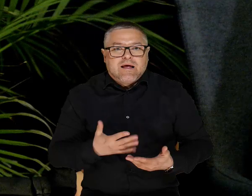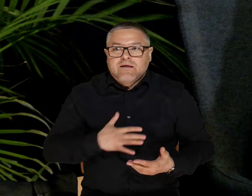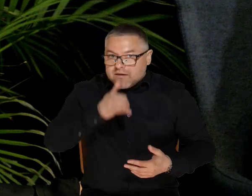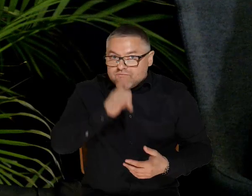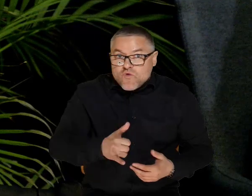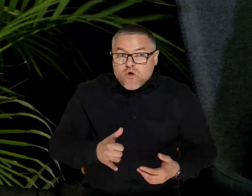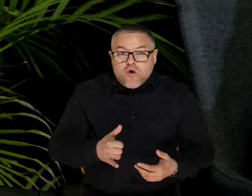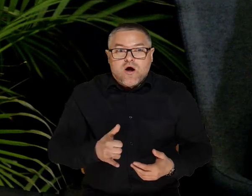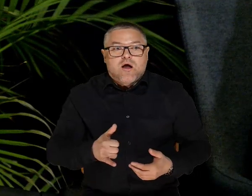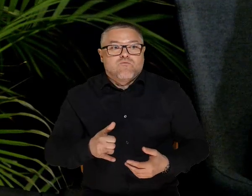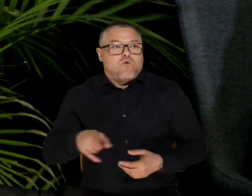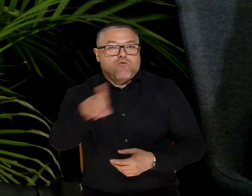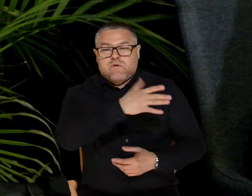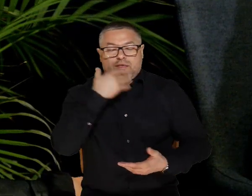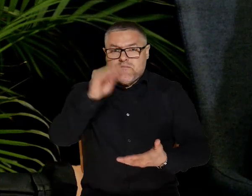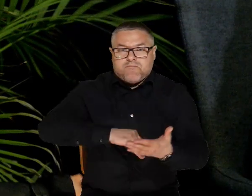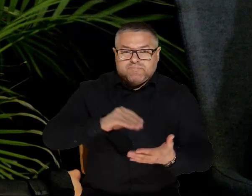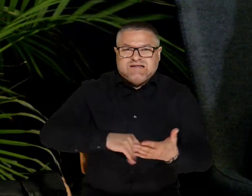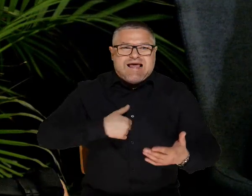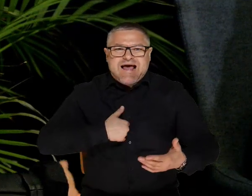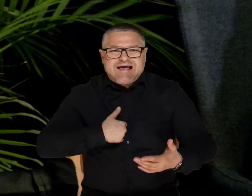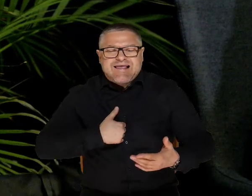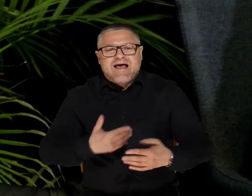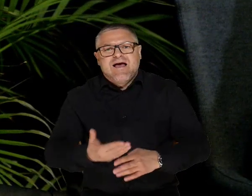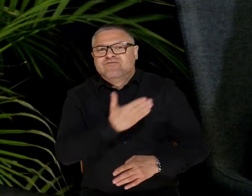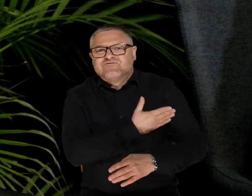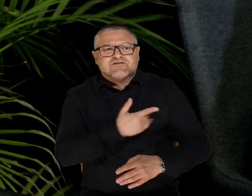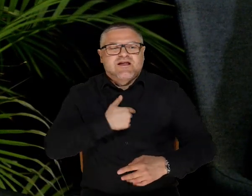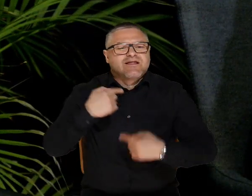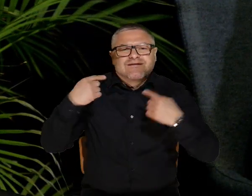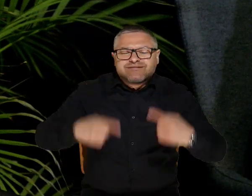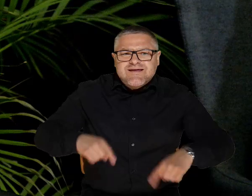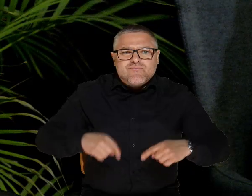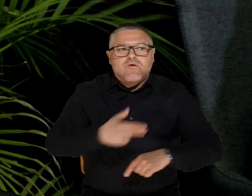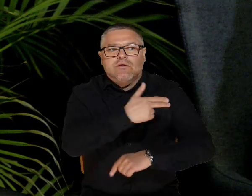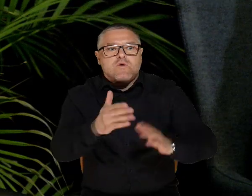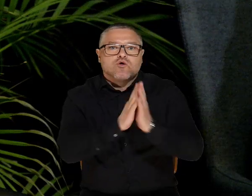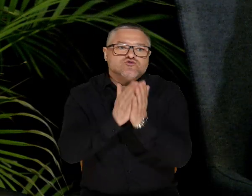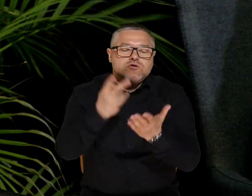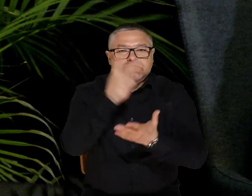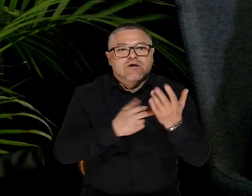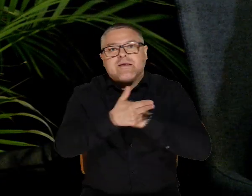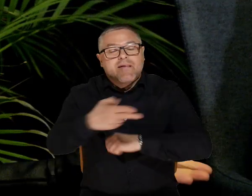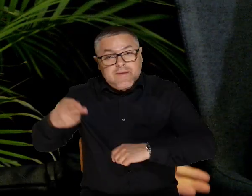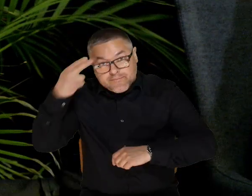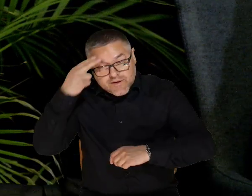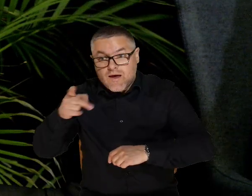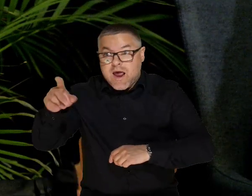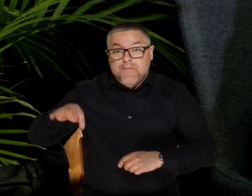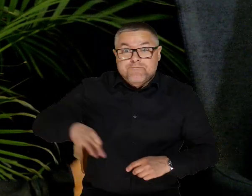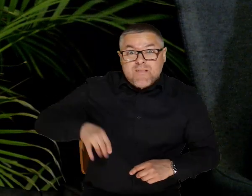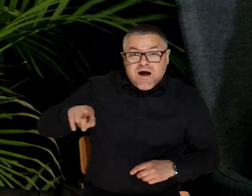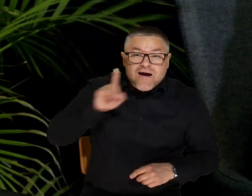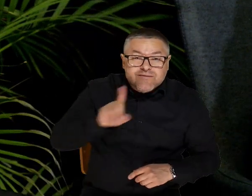bo przecież nikt o tym nie pisze, bo ja wcześniej jakby nie miałam do czynienia z takimi książkami o traumach. Pańska książka jest